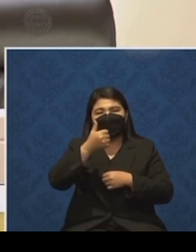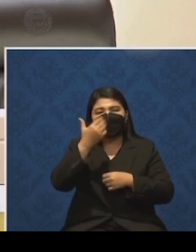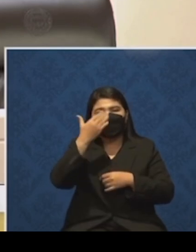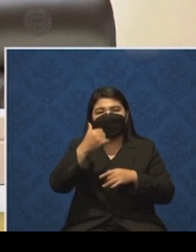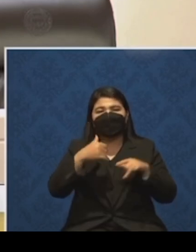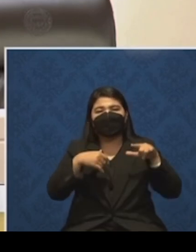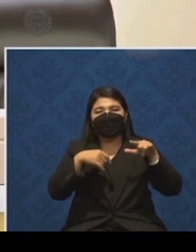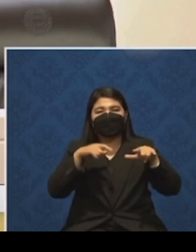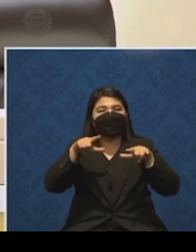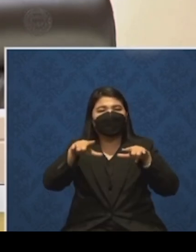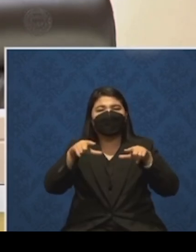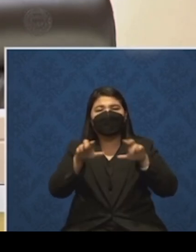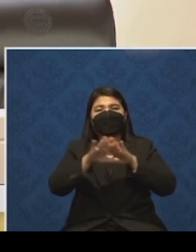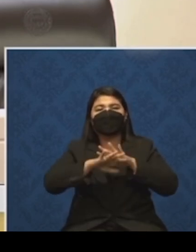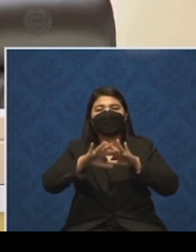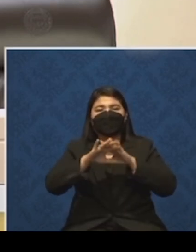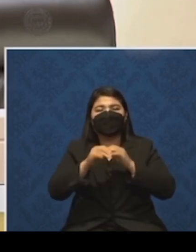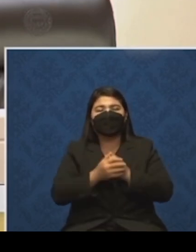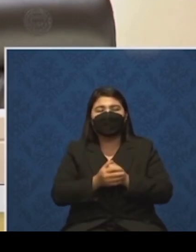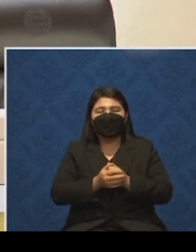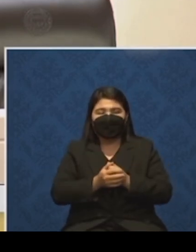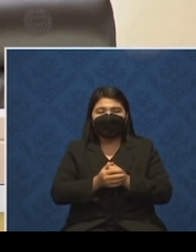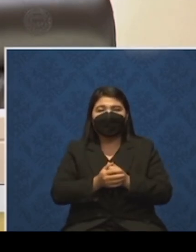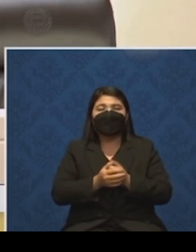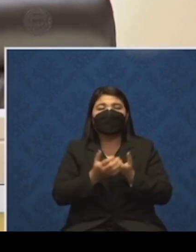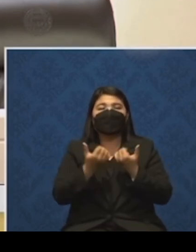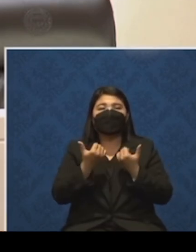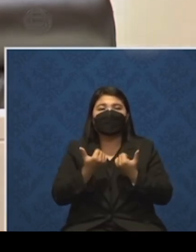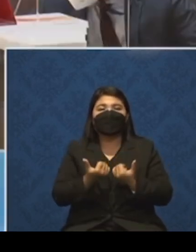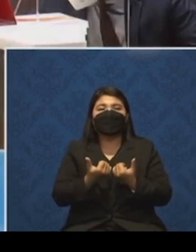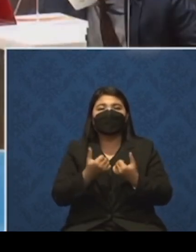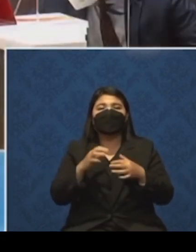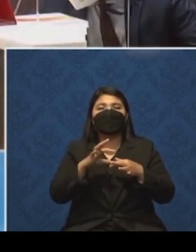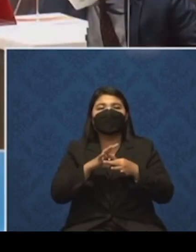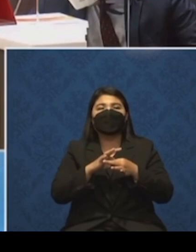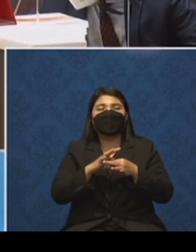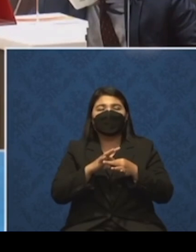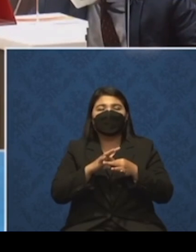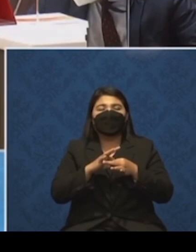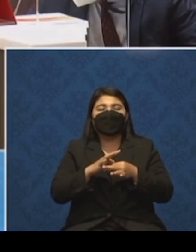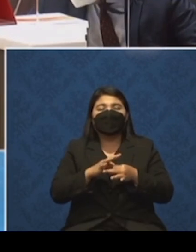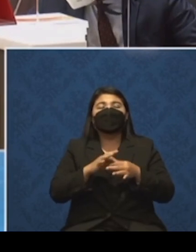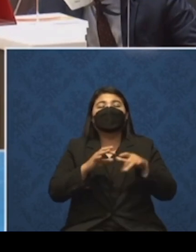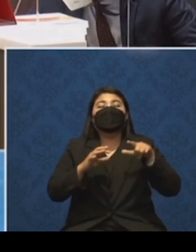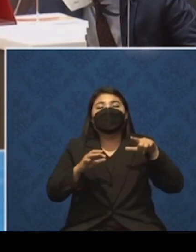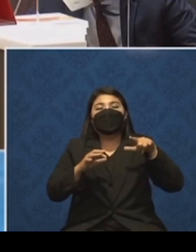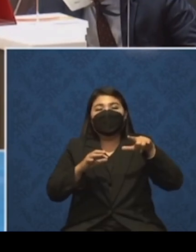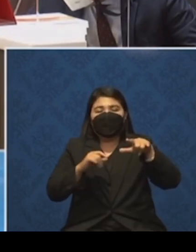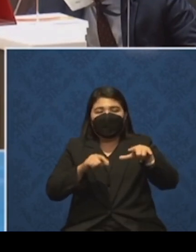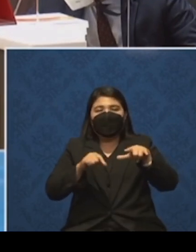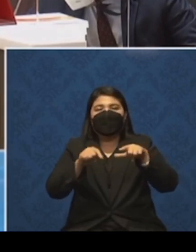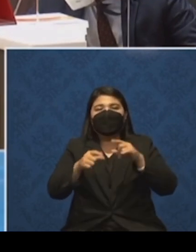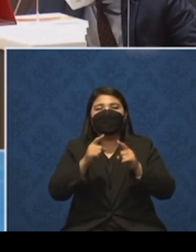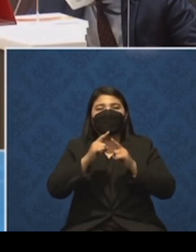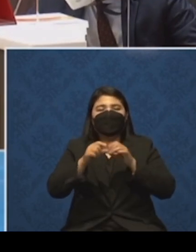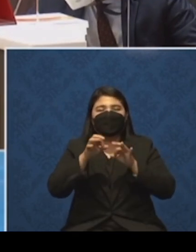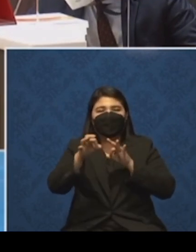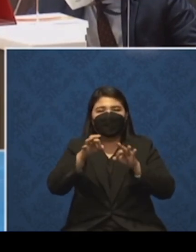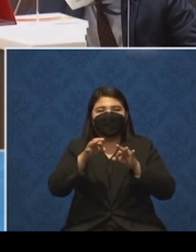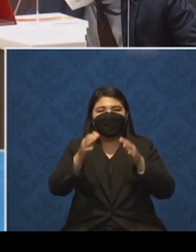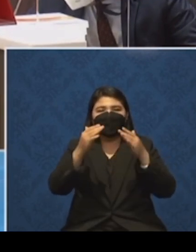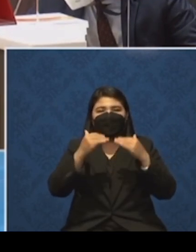ดียวกันอันนี้ขออนุญาตกราบเรียนในขั้นต้นสำหรับเรื่องของเครื่องบินขับไล่โจมตีเรื่อง